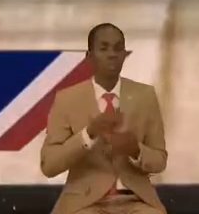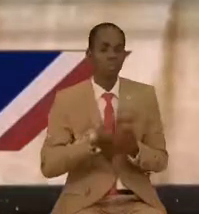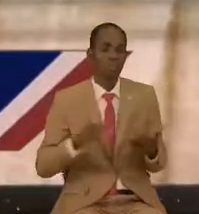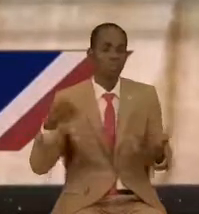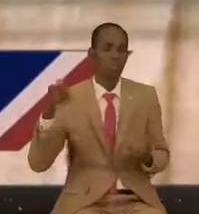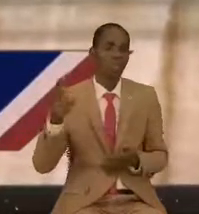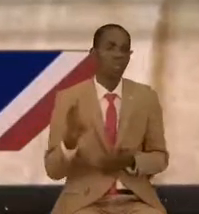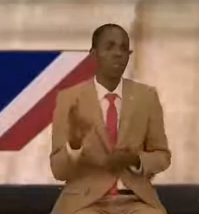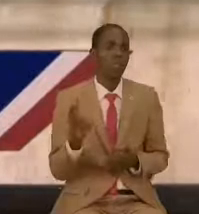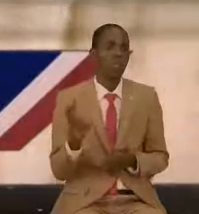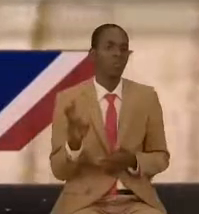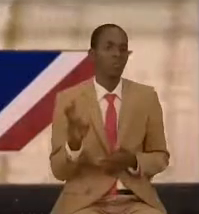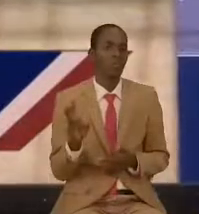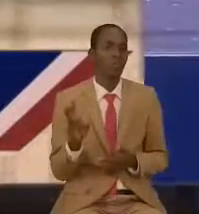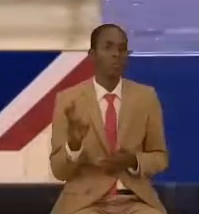Verset 16.